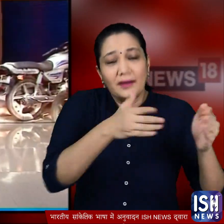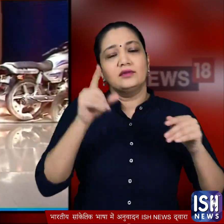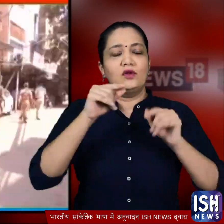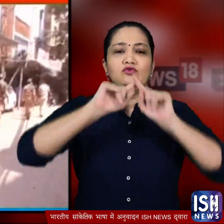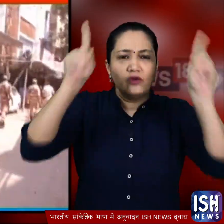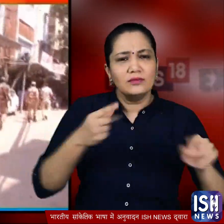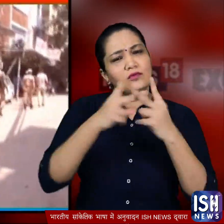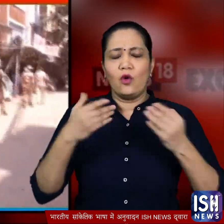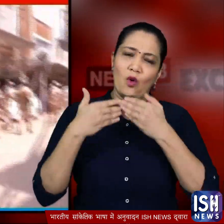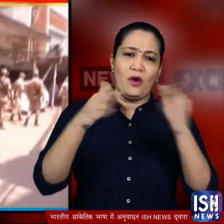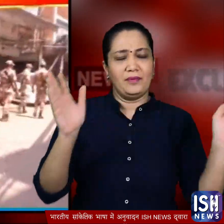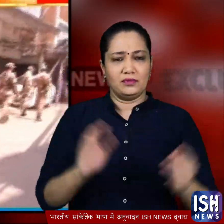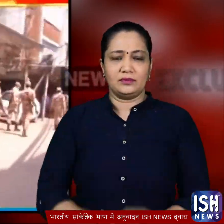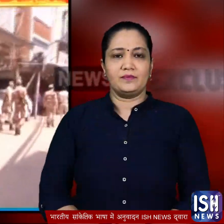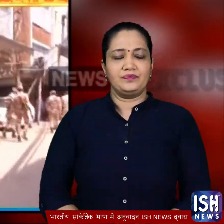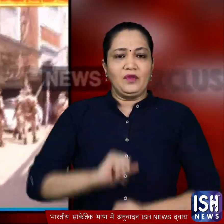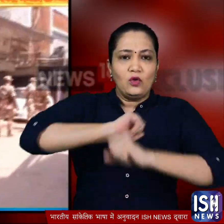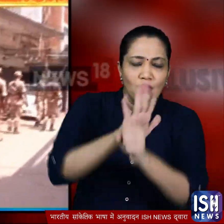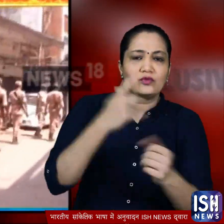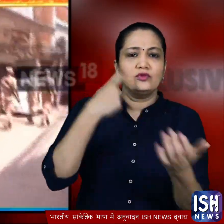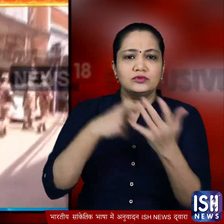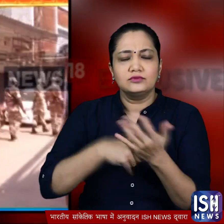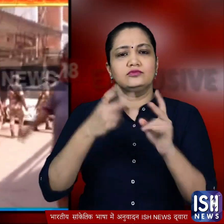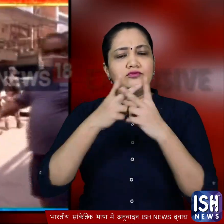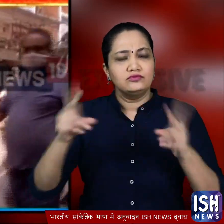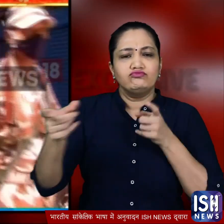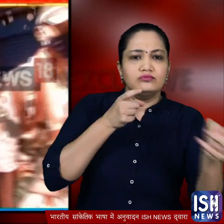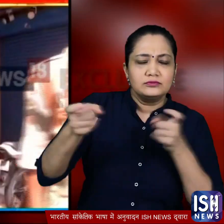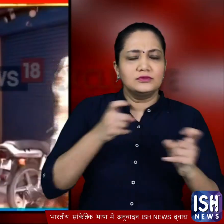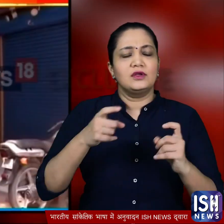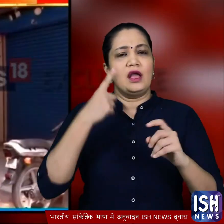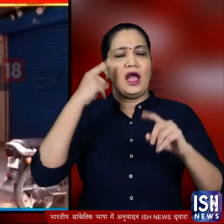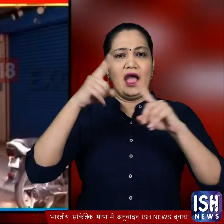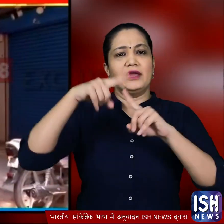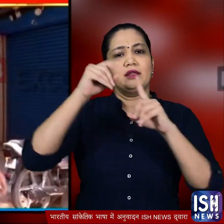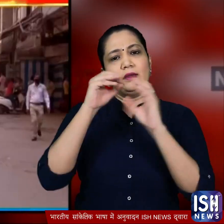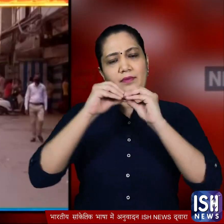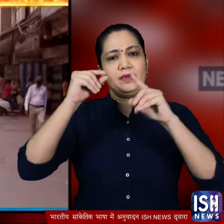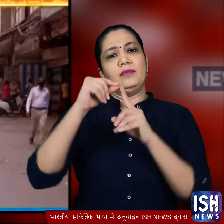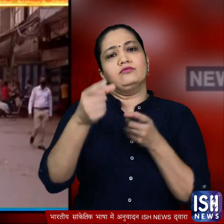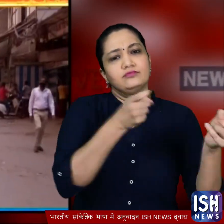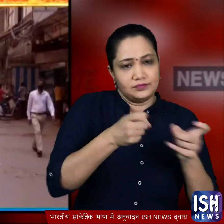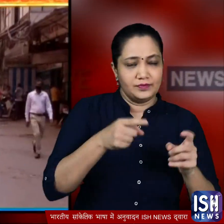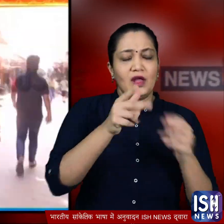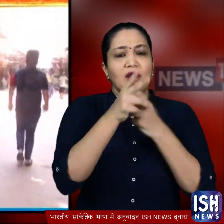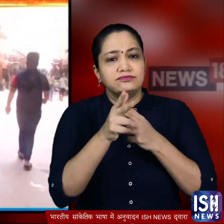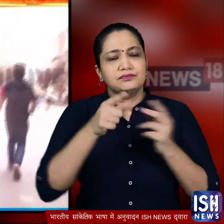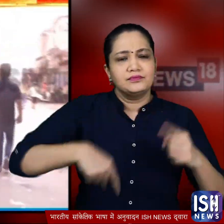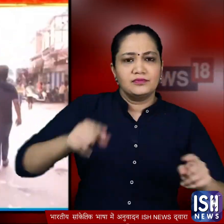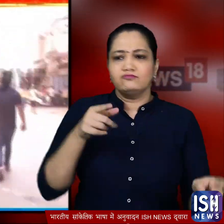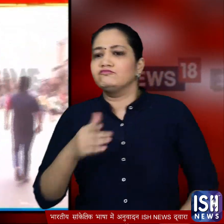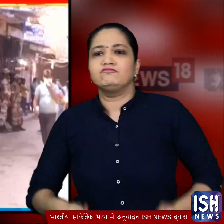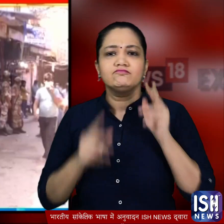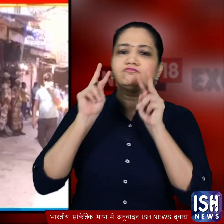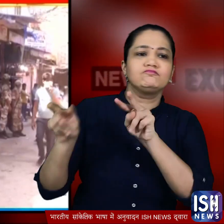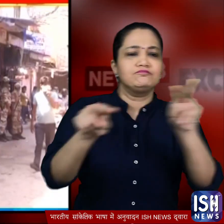गए और वहां कोरोना से जुड़े नियमों का पालन कराने की जिम्मेदारी आईटीबीपी ने संभाली और उसके जवान बाजार में मार्च करते